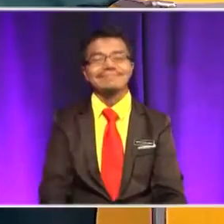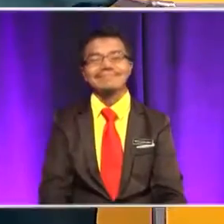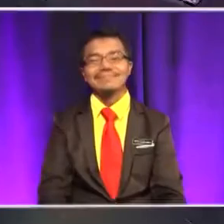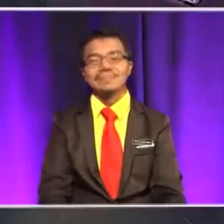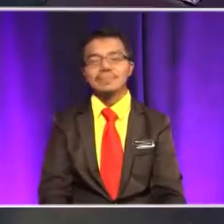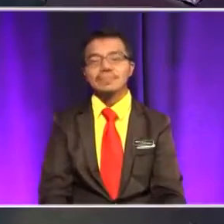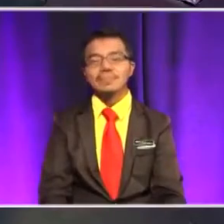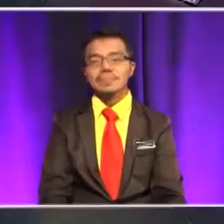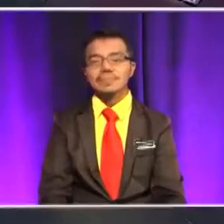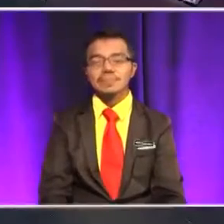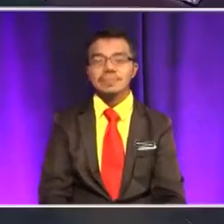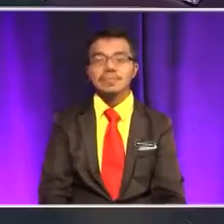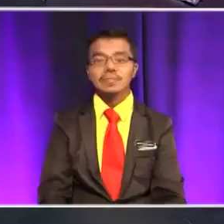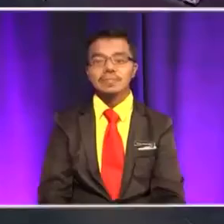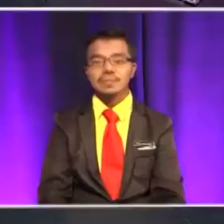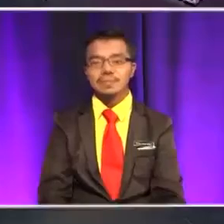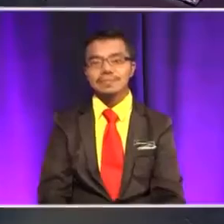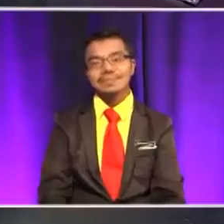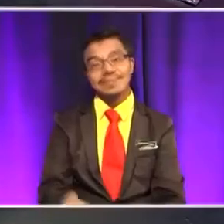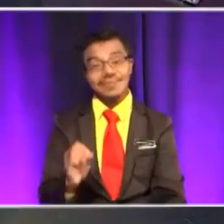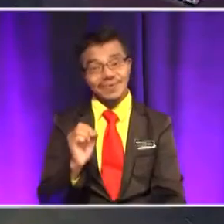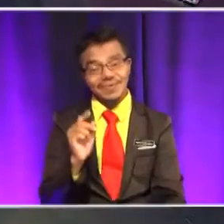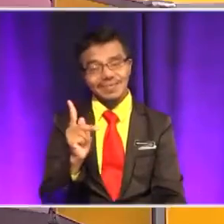pada saya yang berikutnya Kalau tahu coba